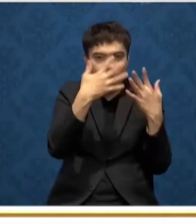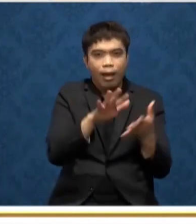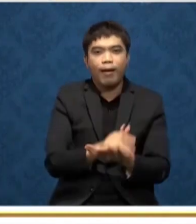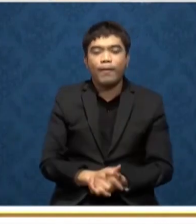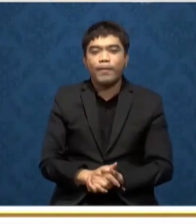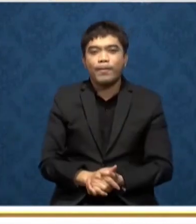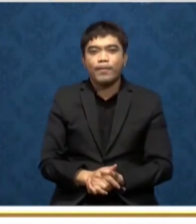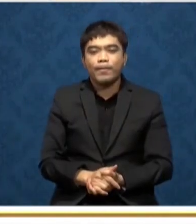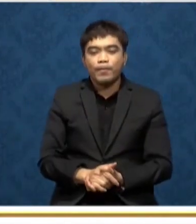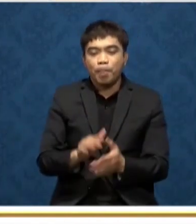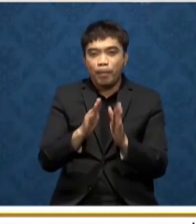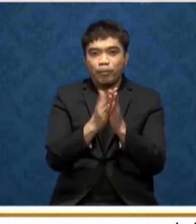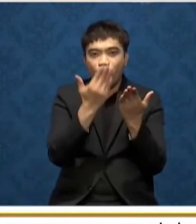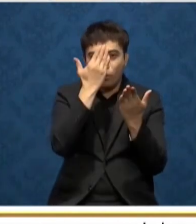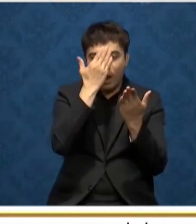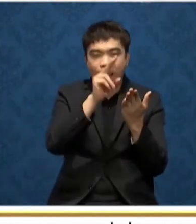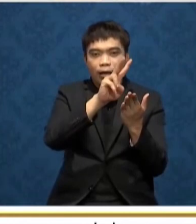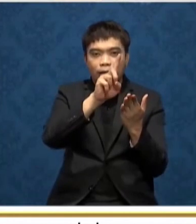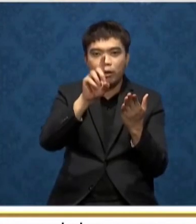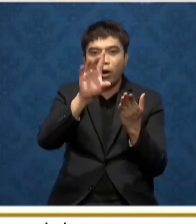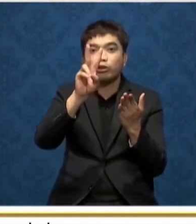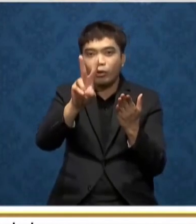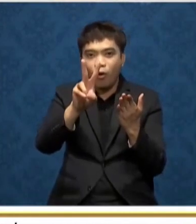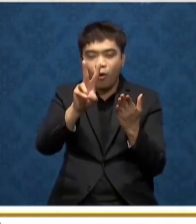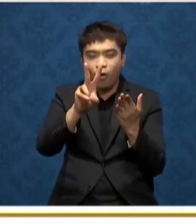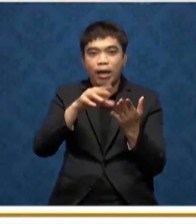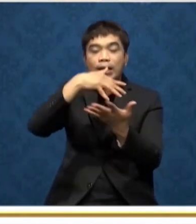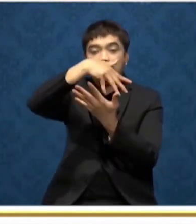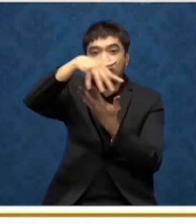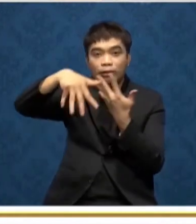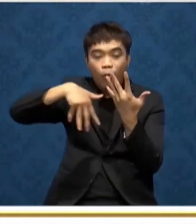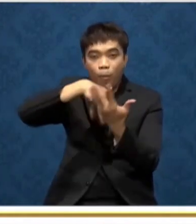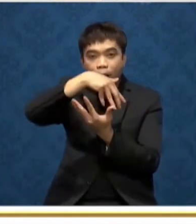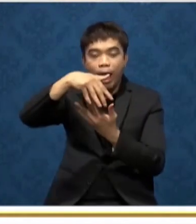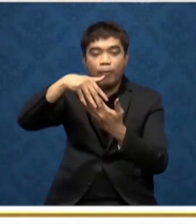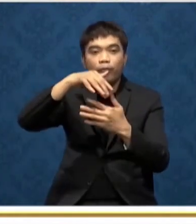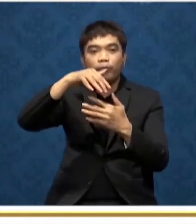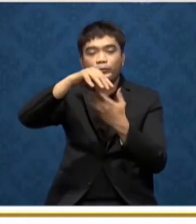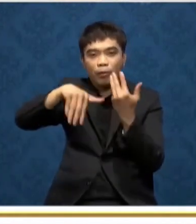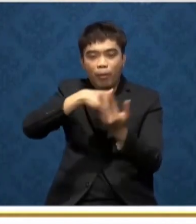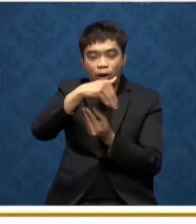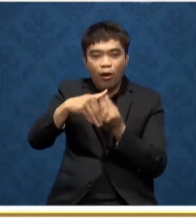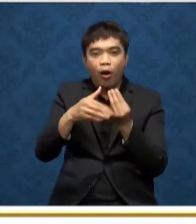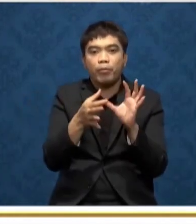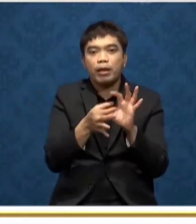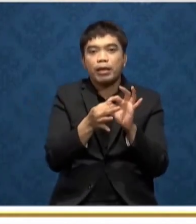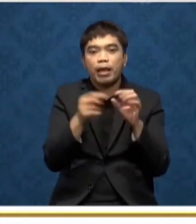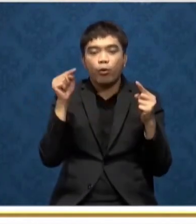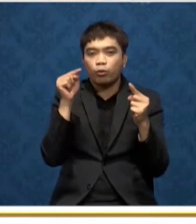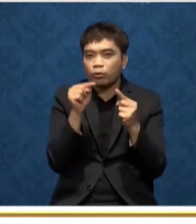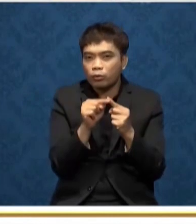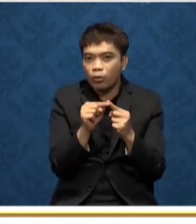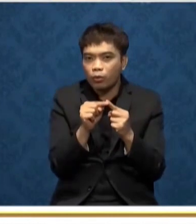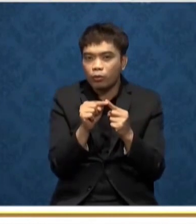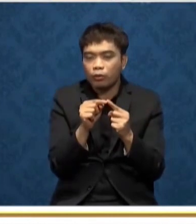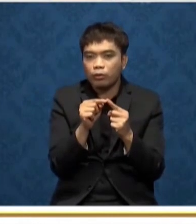่อในหนาที่ 102 ค่ะจะระบทถึงการสรางสราพแดล้อที่เอื้อต่อการเป็ศูยกลางด้านการค้าและกลทุนในภมิภาคมีการ